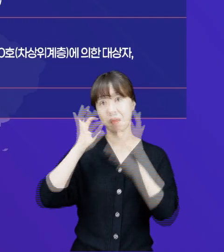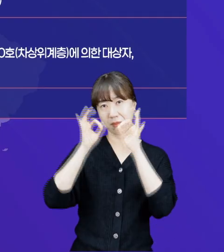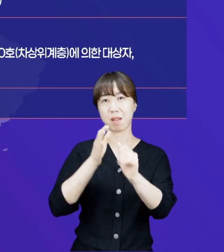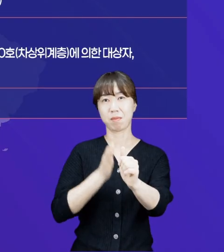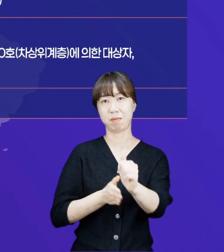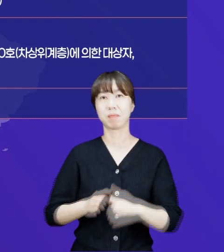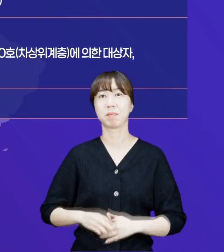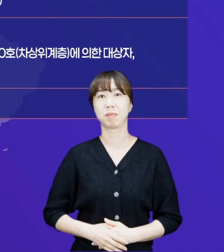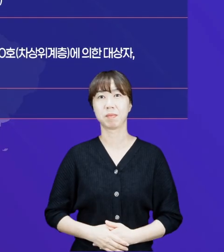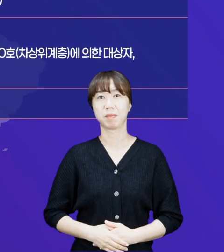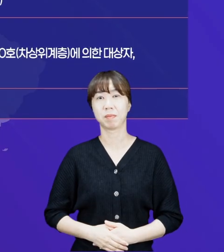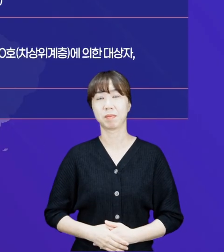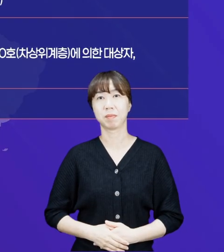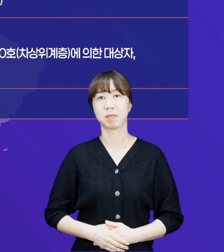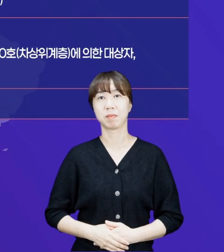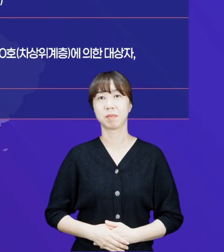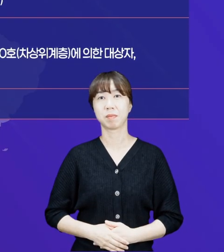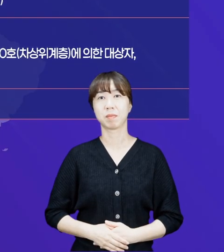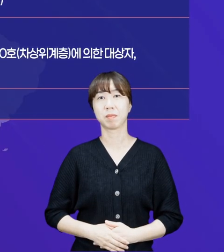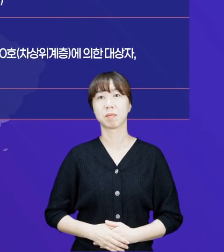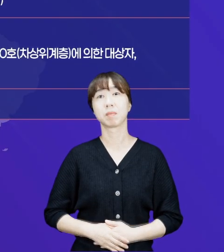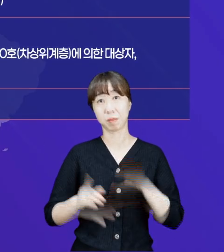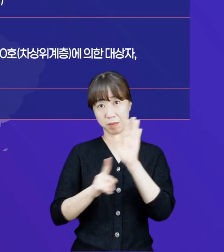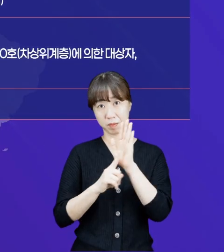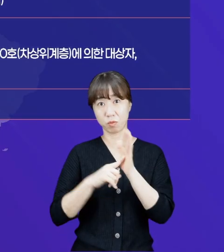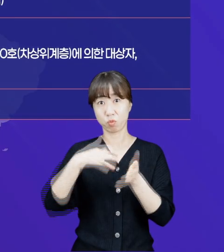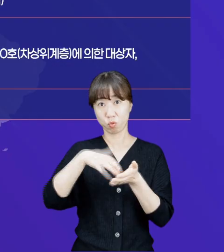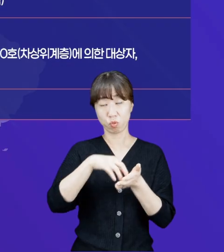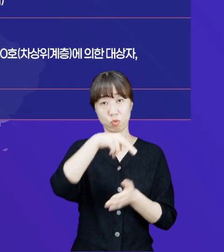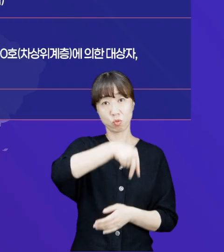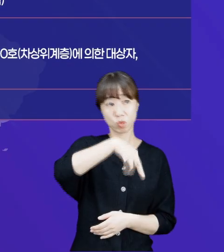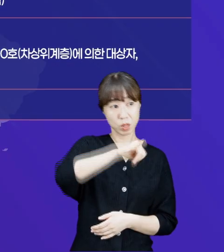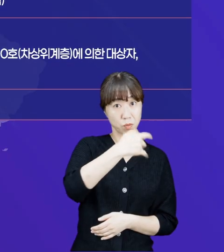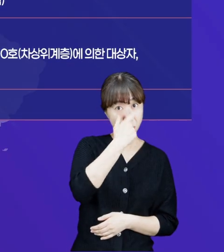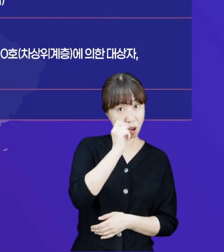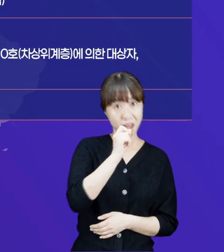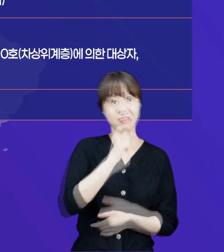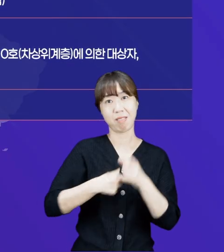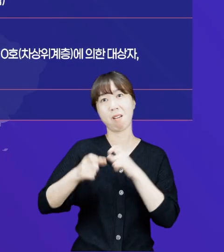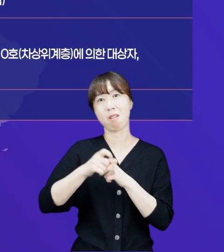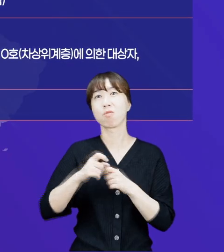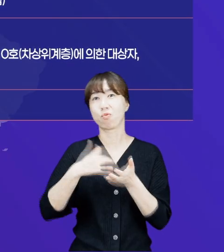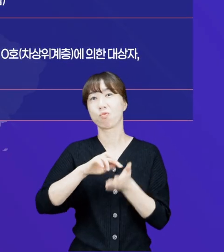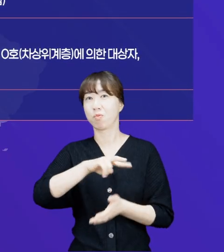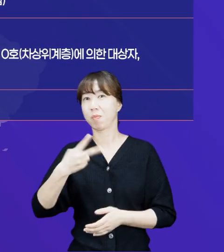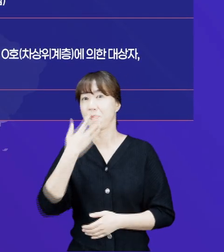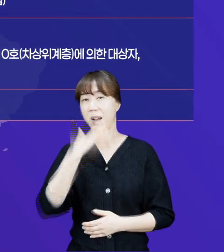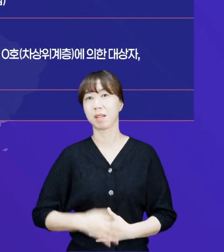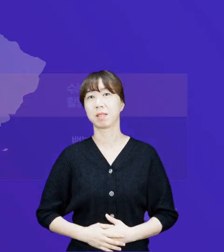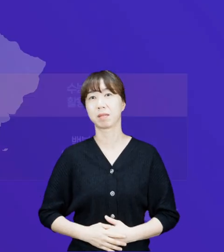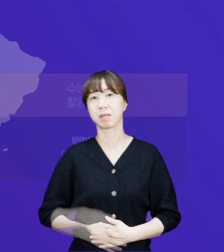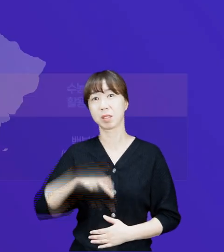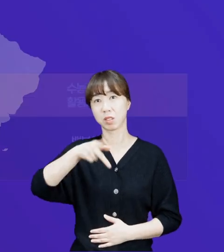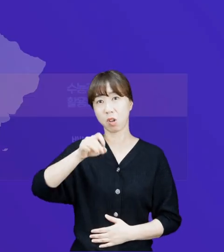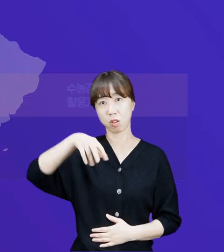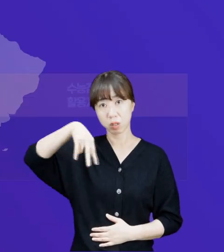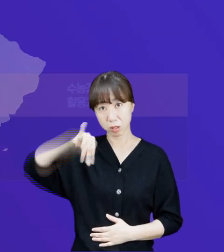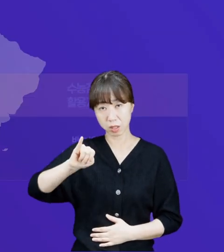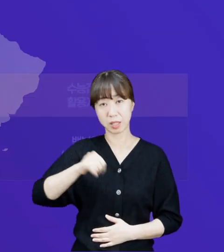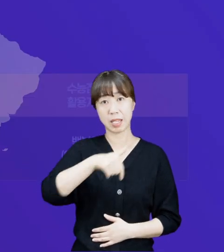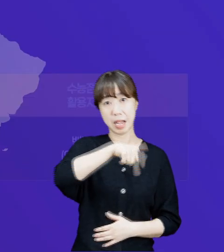자격은 화면을 참고하여 주세요. 단, 모집 인원은 수시 모집 및 충원 2호 인원에 따라 변경이 가능합니다. 정시